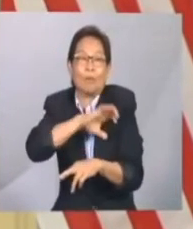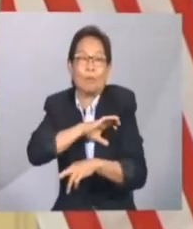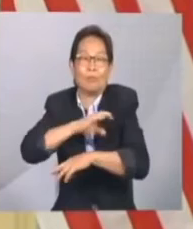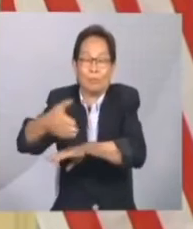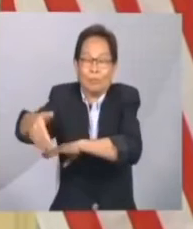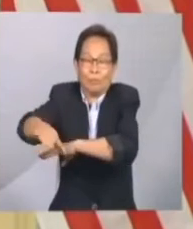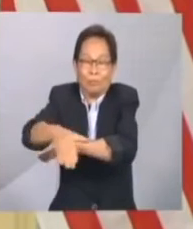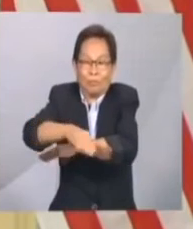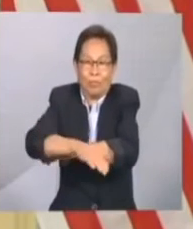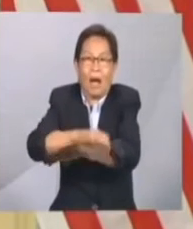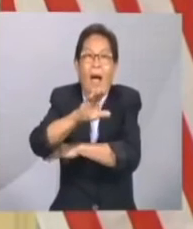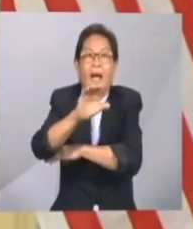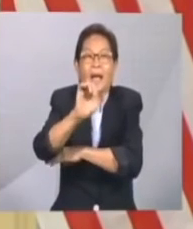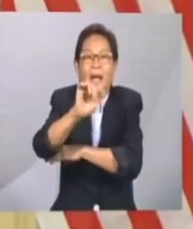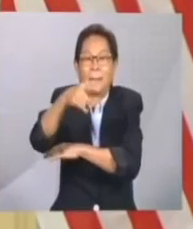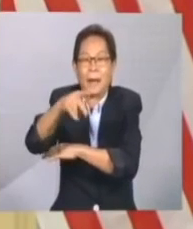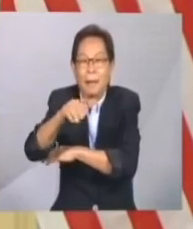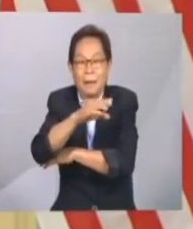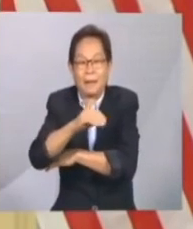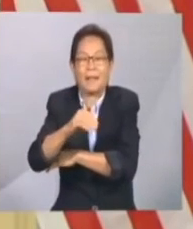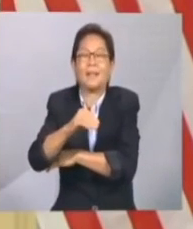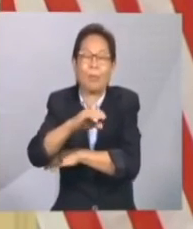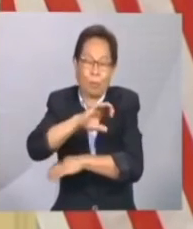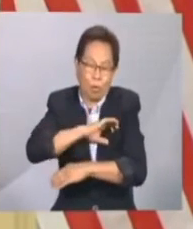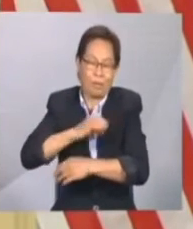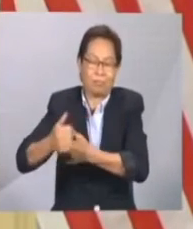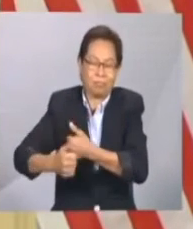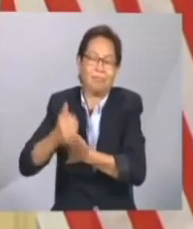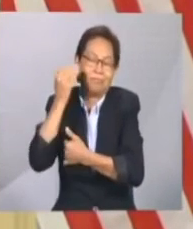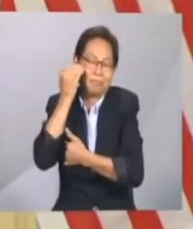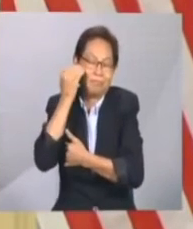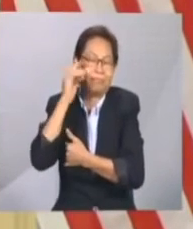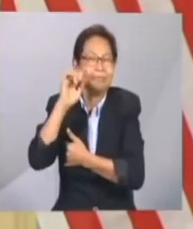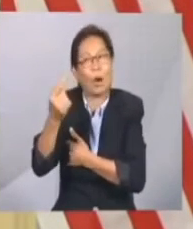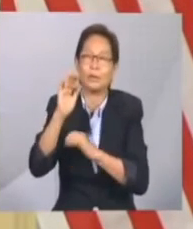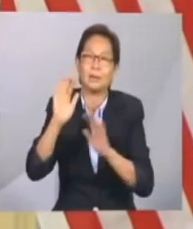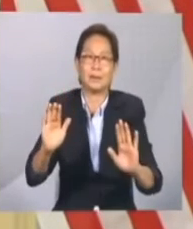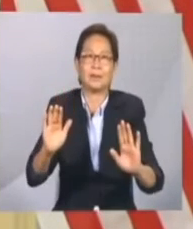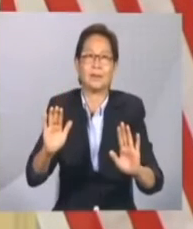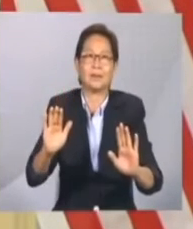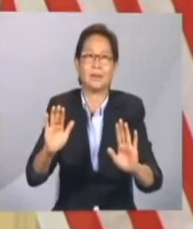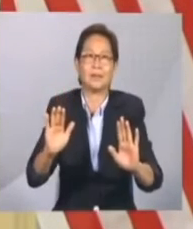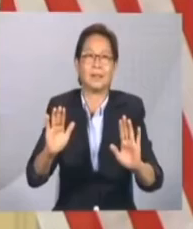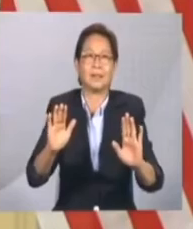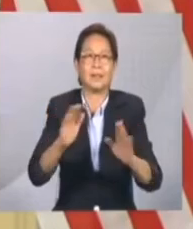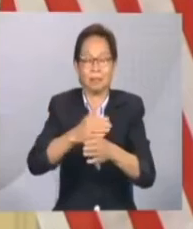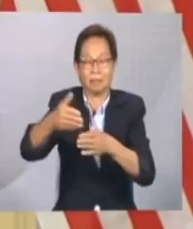darat. Okey, ada lagi yang saya tertinggal? Clear kan? Right?